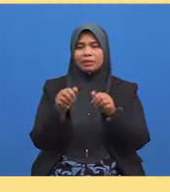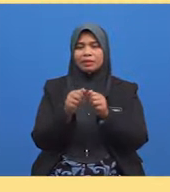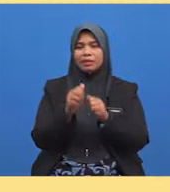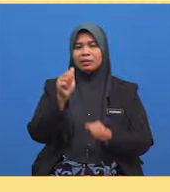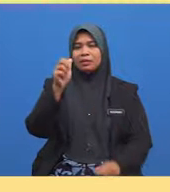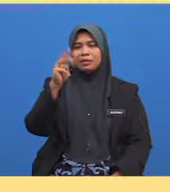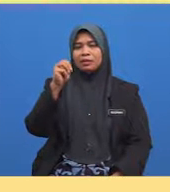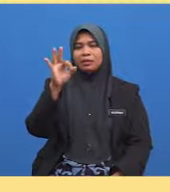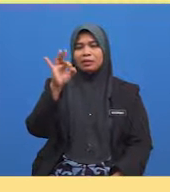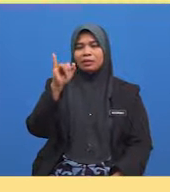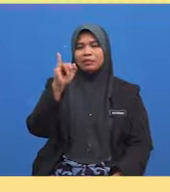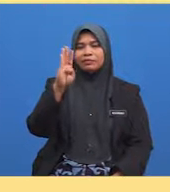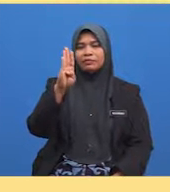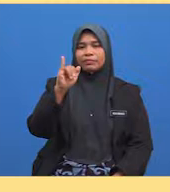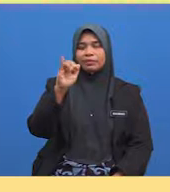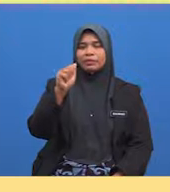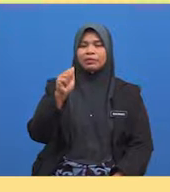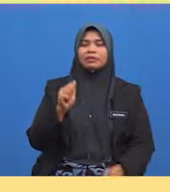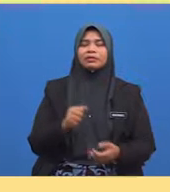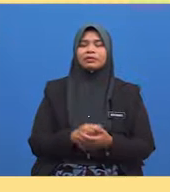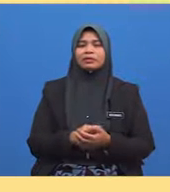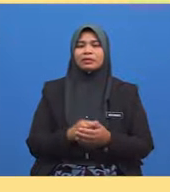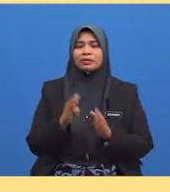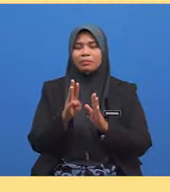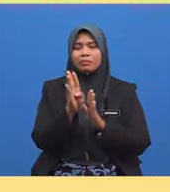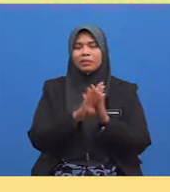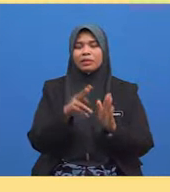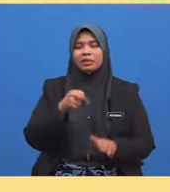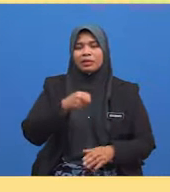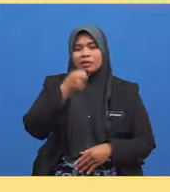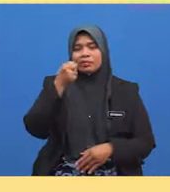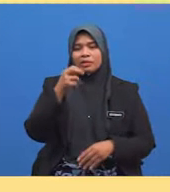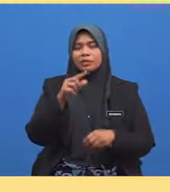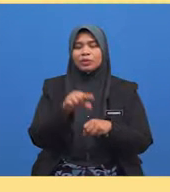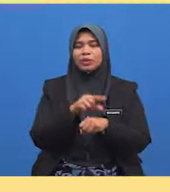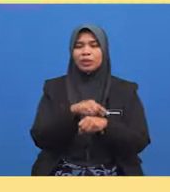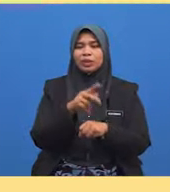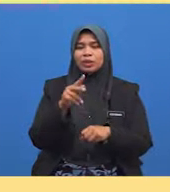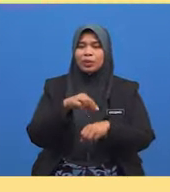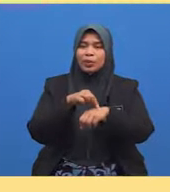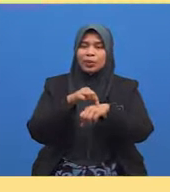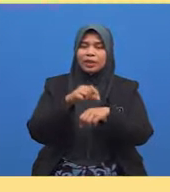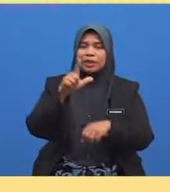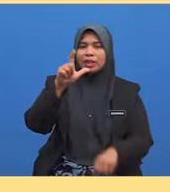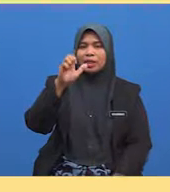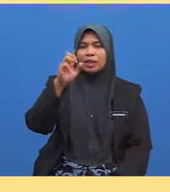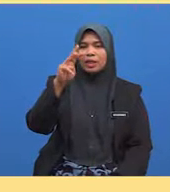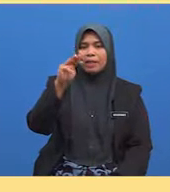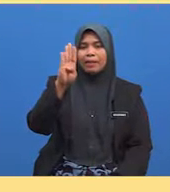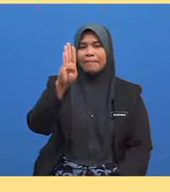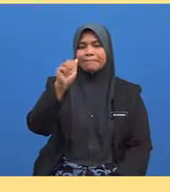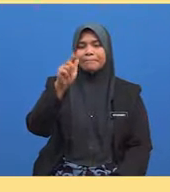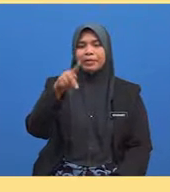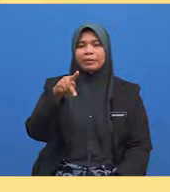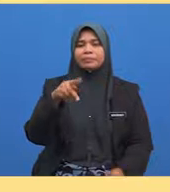amfibia di mana ia juga bernafas menggunakan kulit lembap dalam air, dan anak